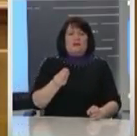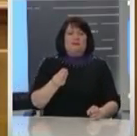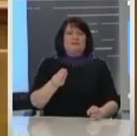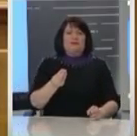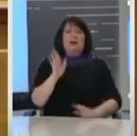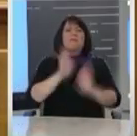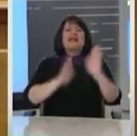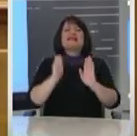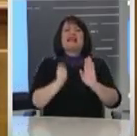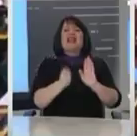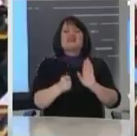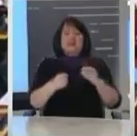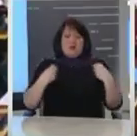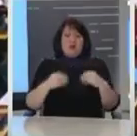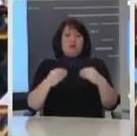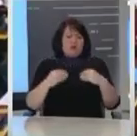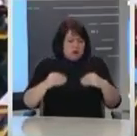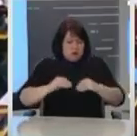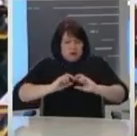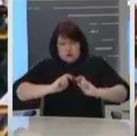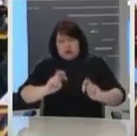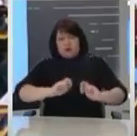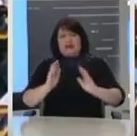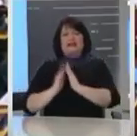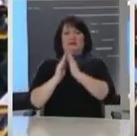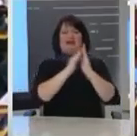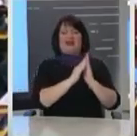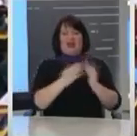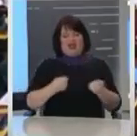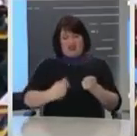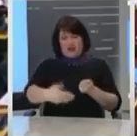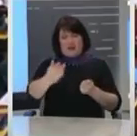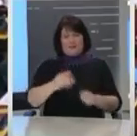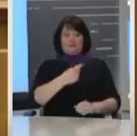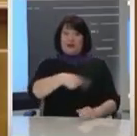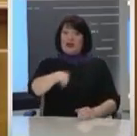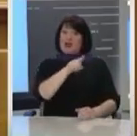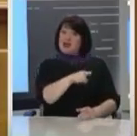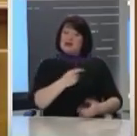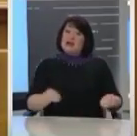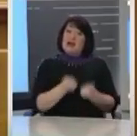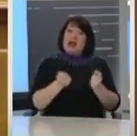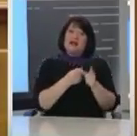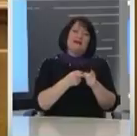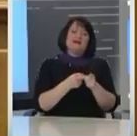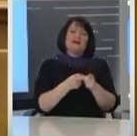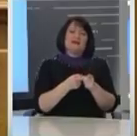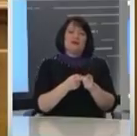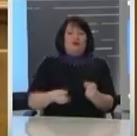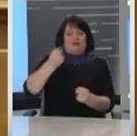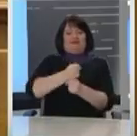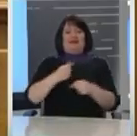μαζικοί πληστηριασμοί έχουν ήδη δρομολογηθεί. Και αυτά τα κάνετε εσείς που ανεβήκατε στην